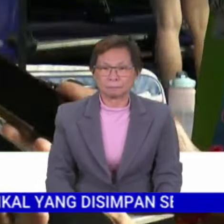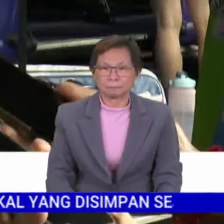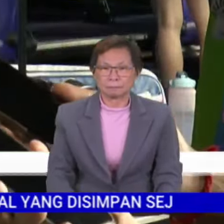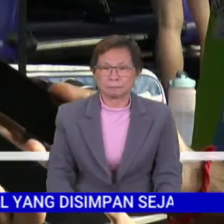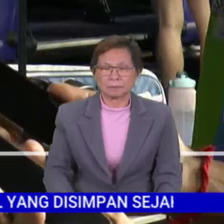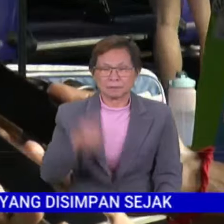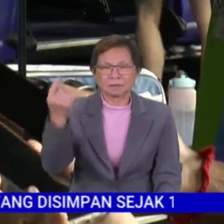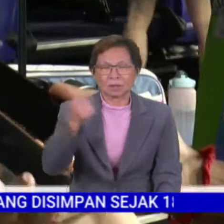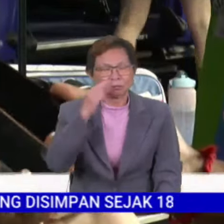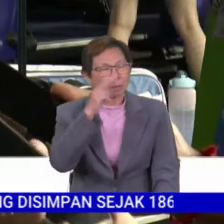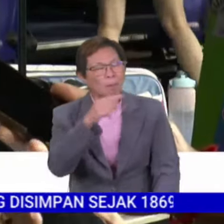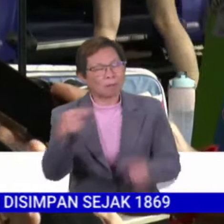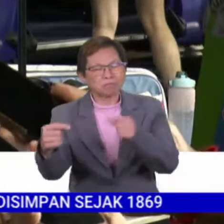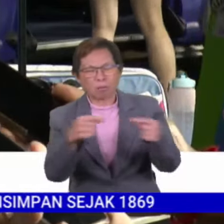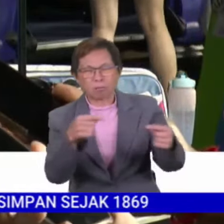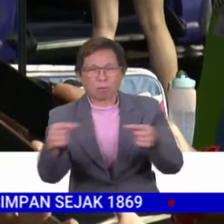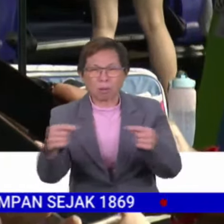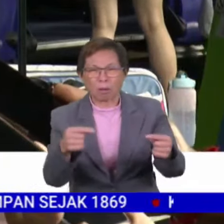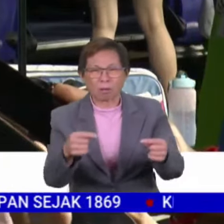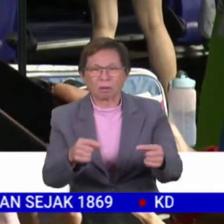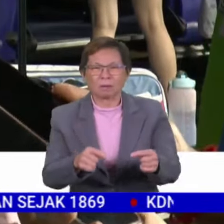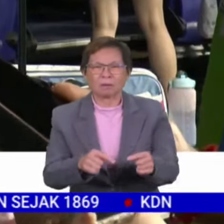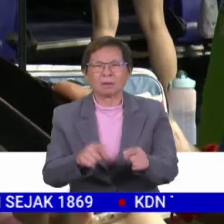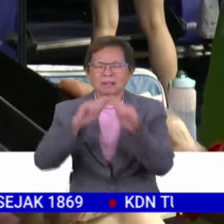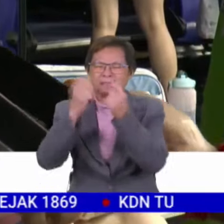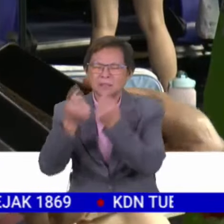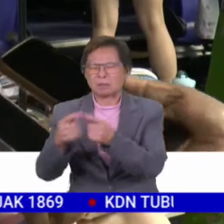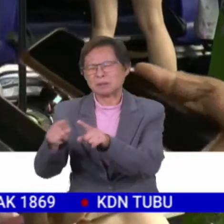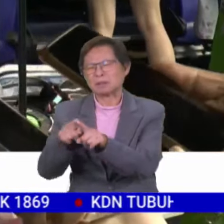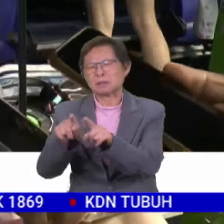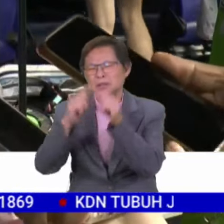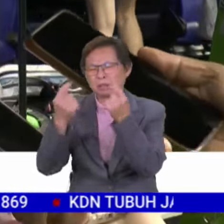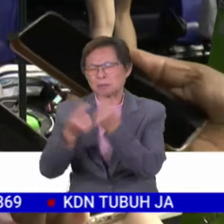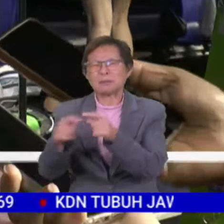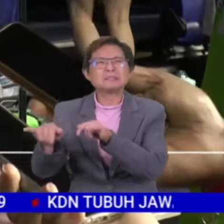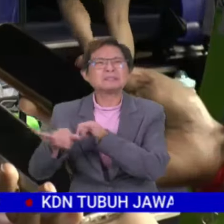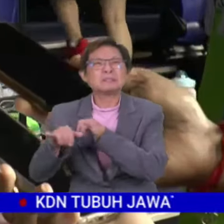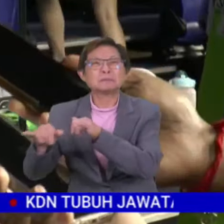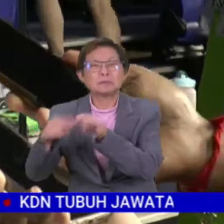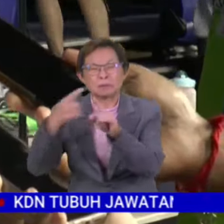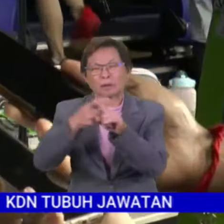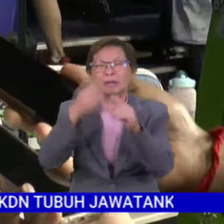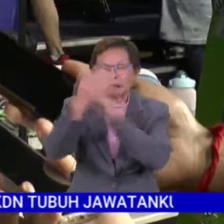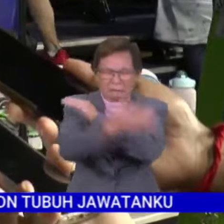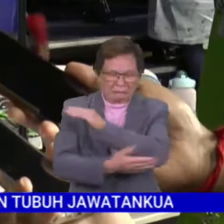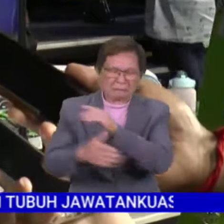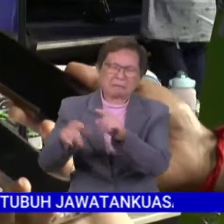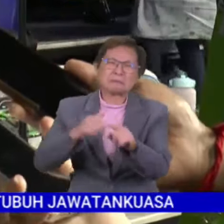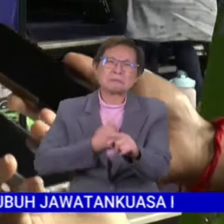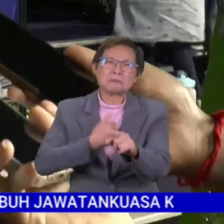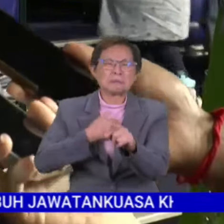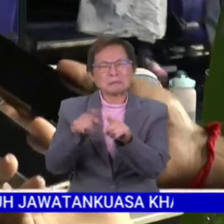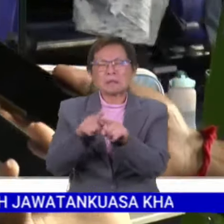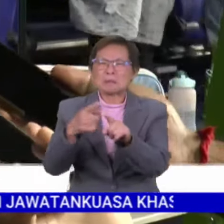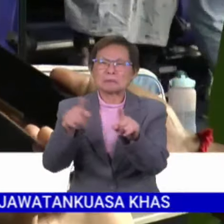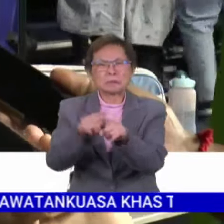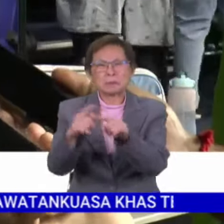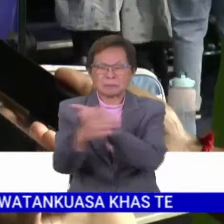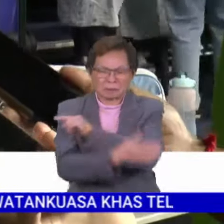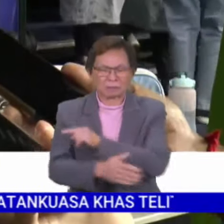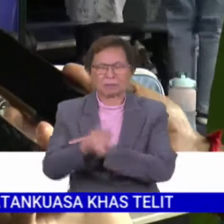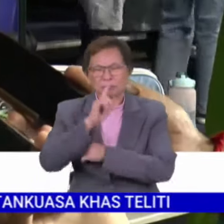Selalu kalau nampak draw lawan teammate sendiri, bukan teammate sendiri, lawan country sendiri, so